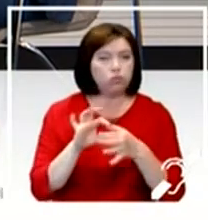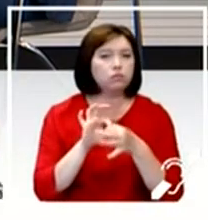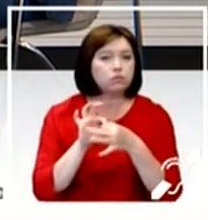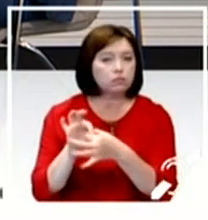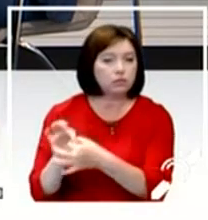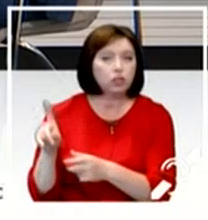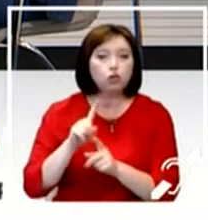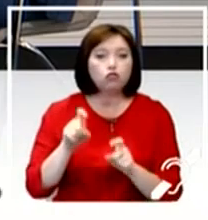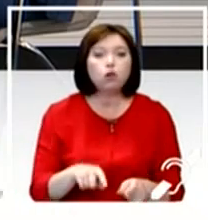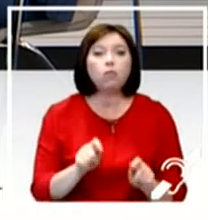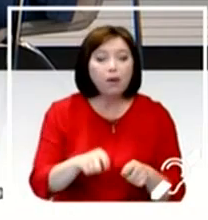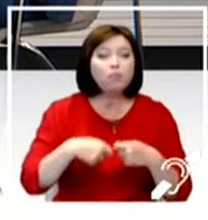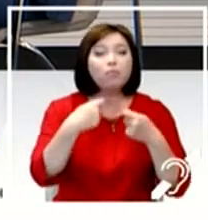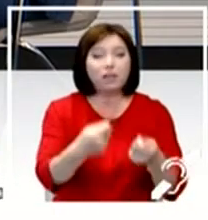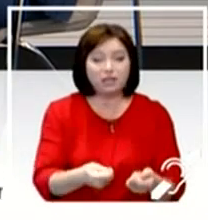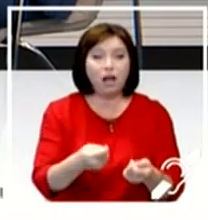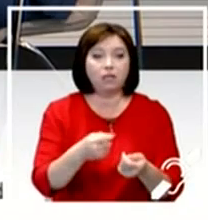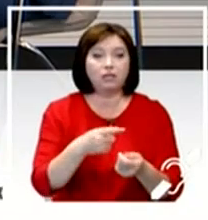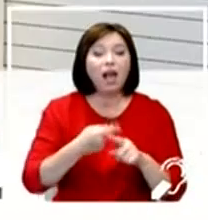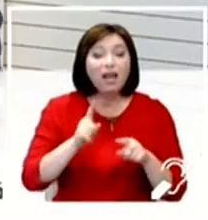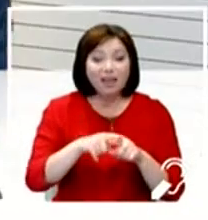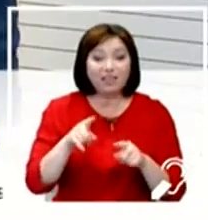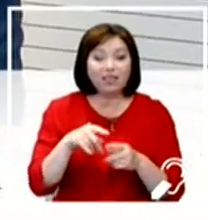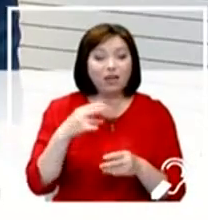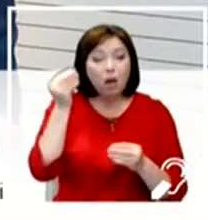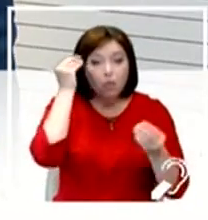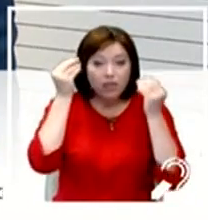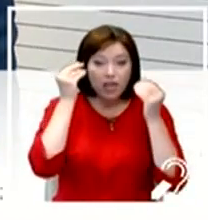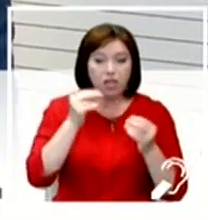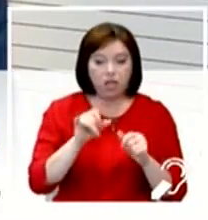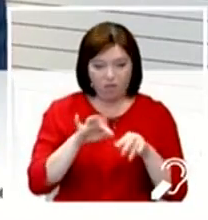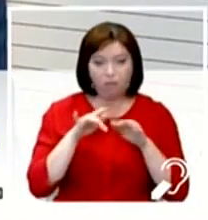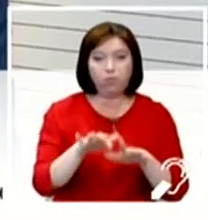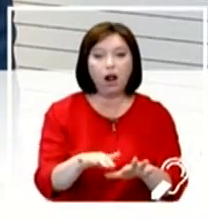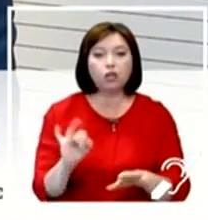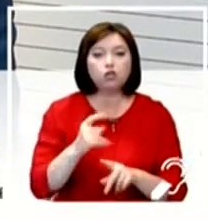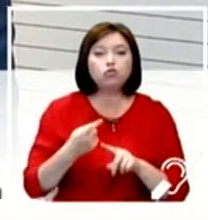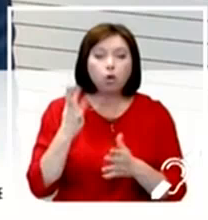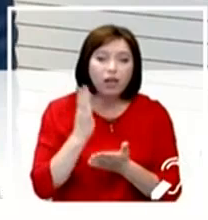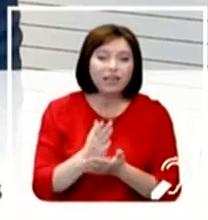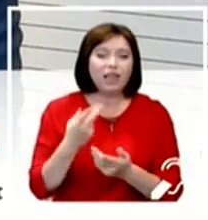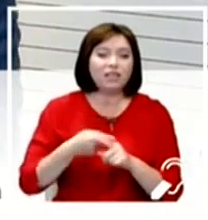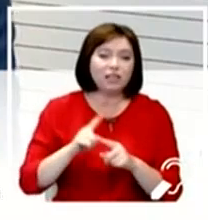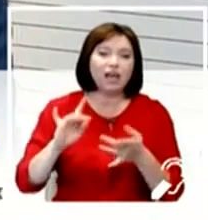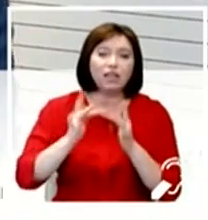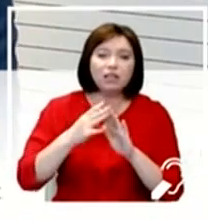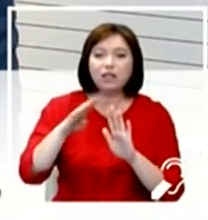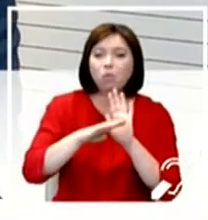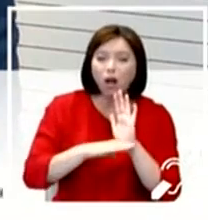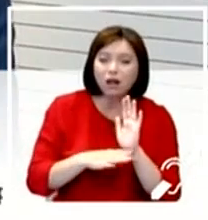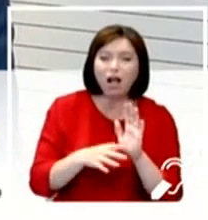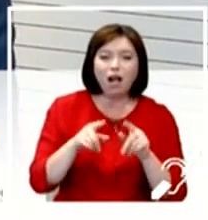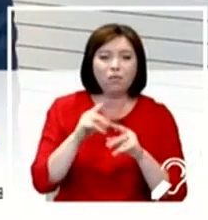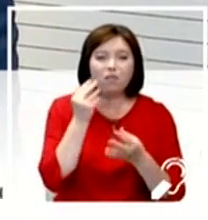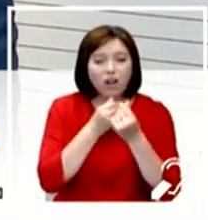pentru a transfera aceste concluzii în planuri de acțiune practice că este reziliență cibernetică că este reziliență împotriva dezinformării